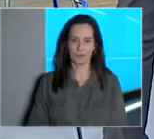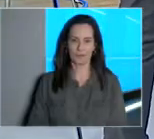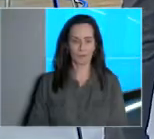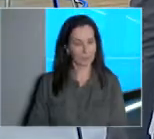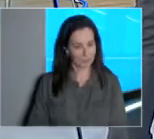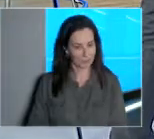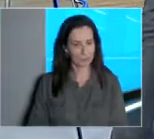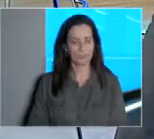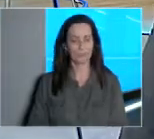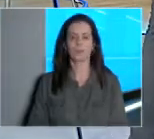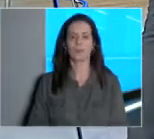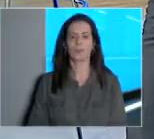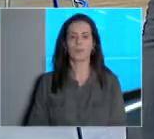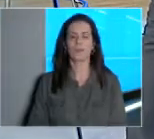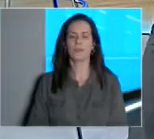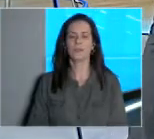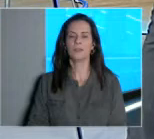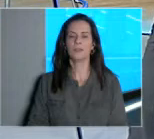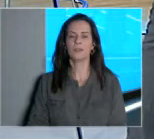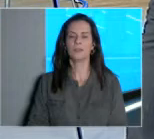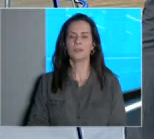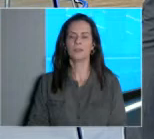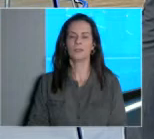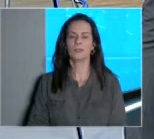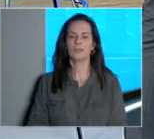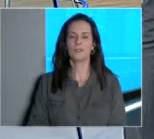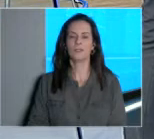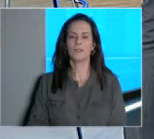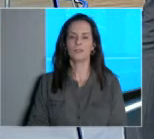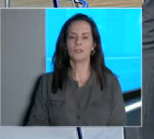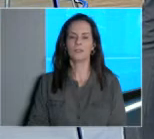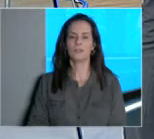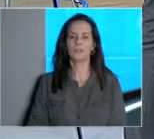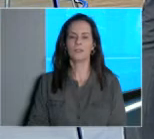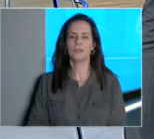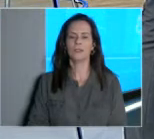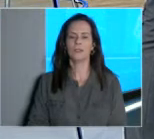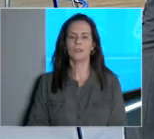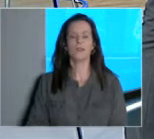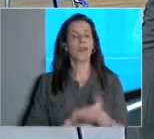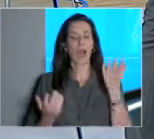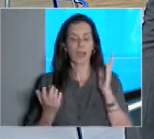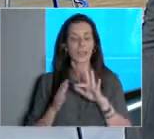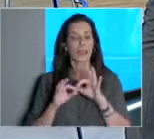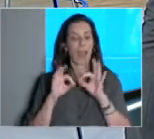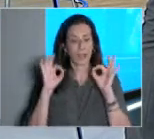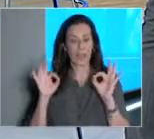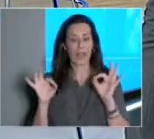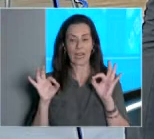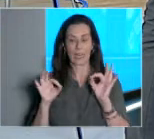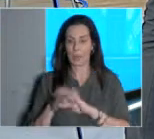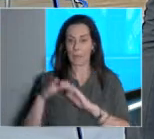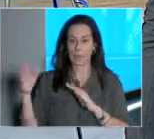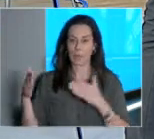בוקר טוב, שרון יוקד, כנסת מצייצת. שלום יובל, מה נשמע? בסדר גמור. טוב, אז נפתח הבוקר עם